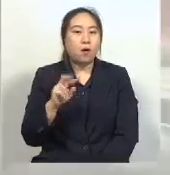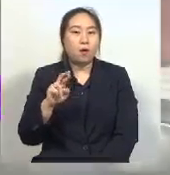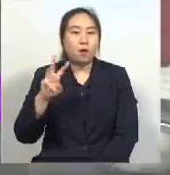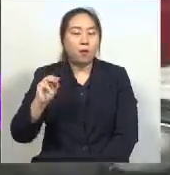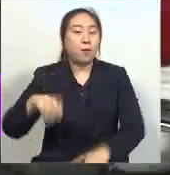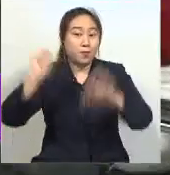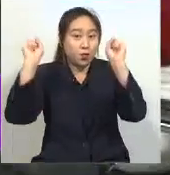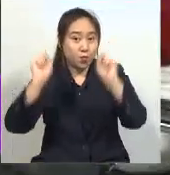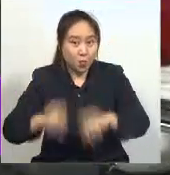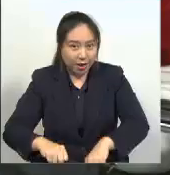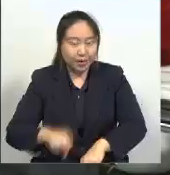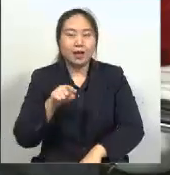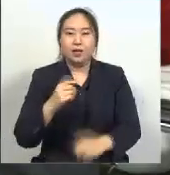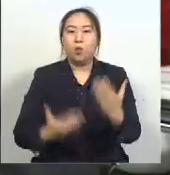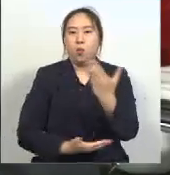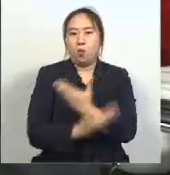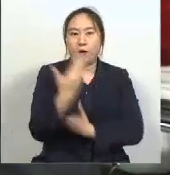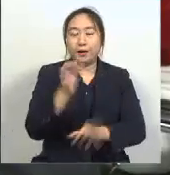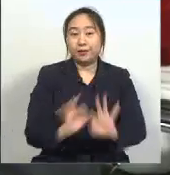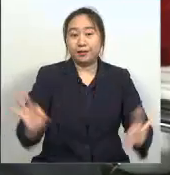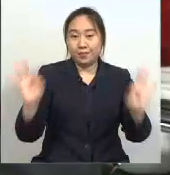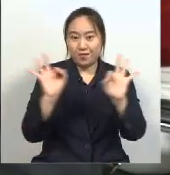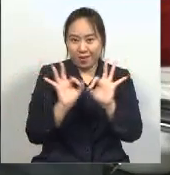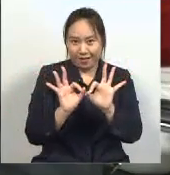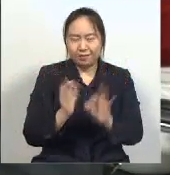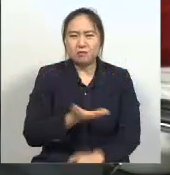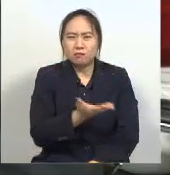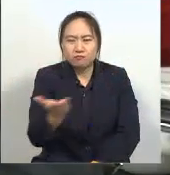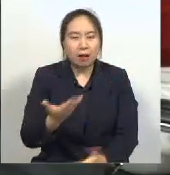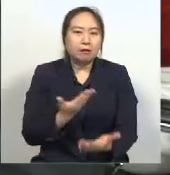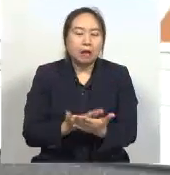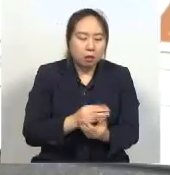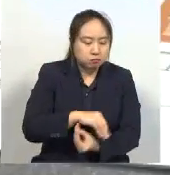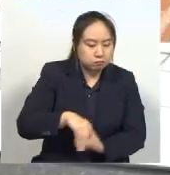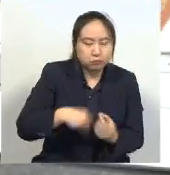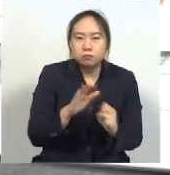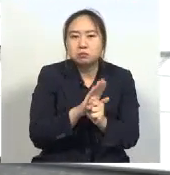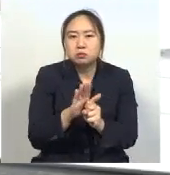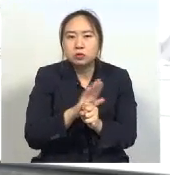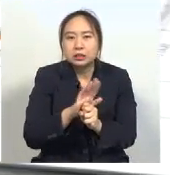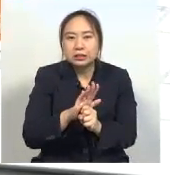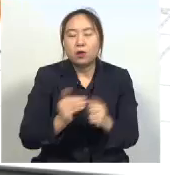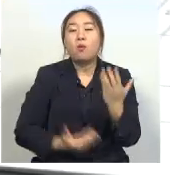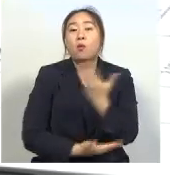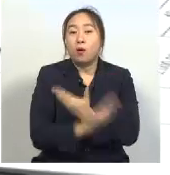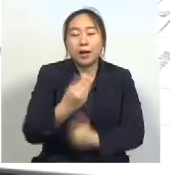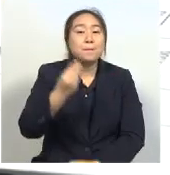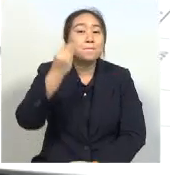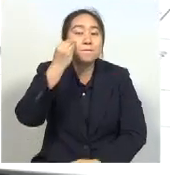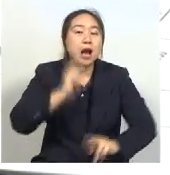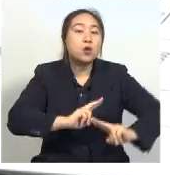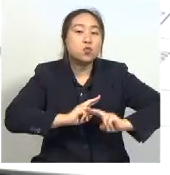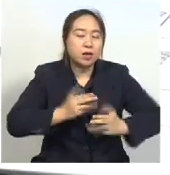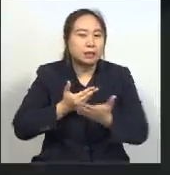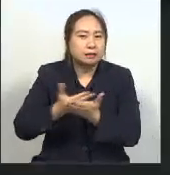มนตรีถือเป็นโอกาสครั้งสำคัญของผู้ที่มีรายได้ระดับปานกลางที่จะได้มีโอกาสมีบ้านเป็นของต